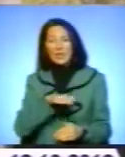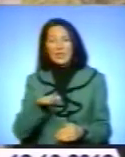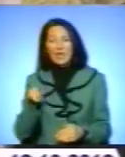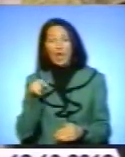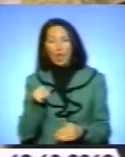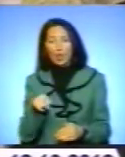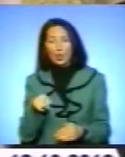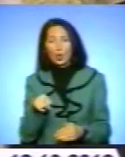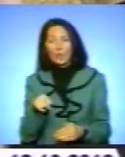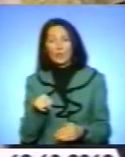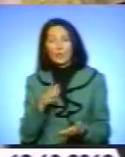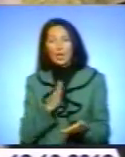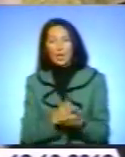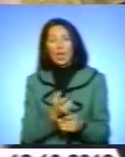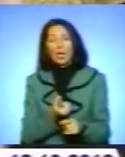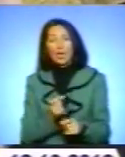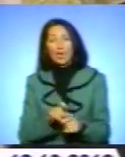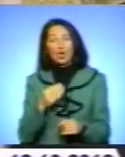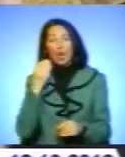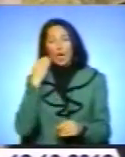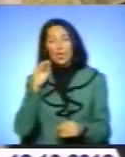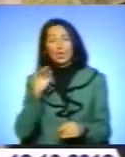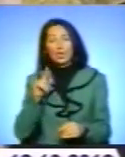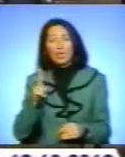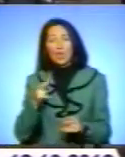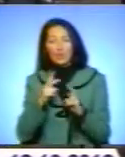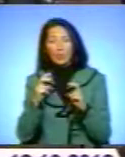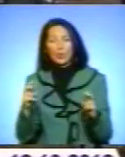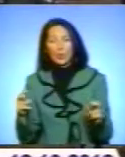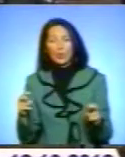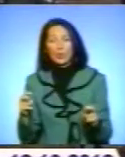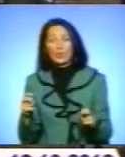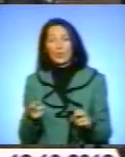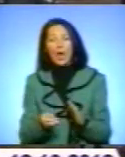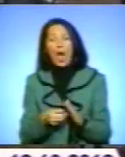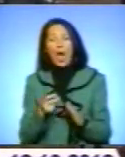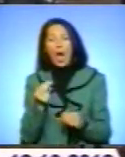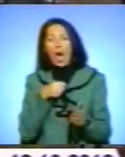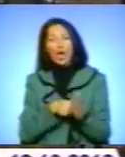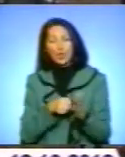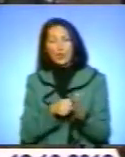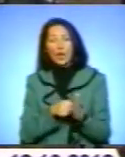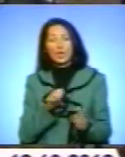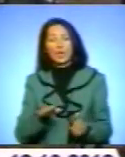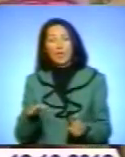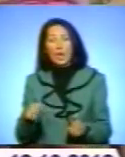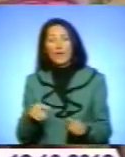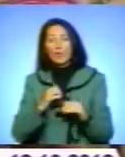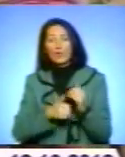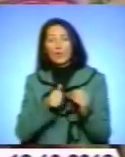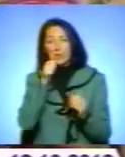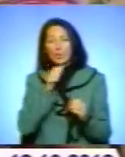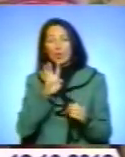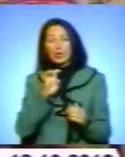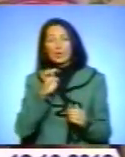тут є значно кращими, ніж на Дніпропетровщині. Харчування вихованців у середньому за місяць становить